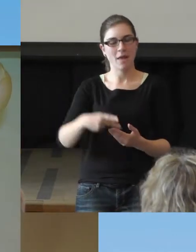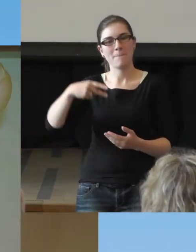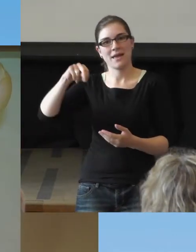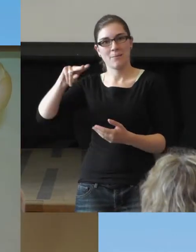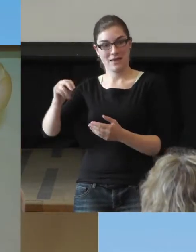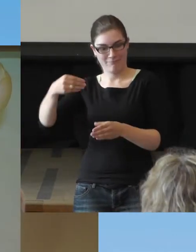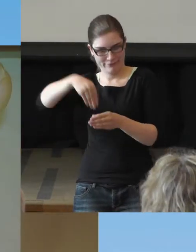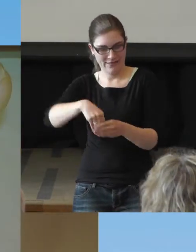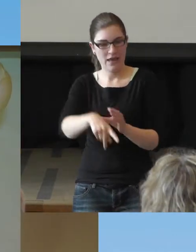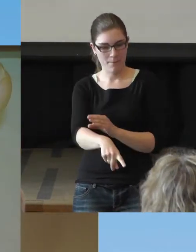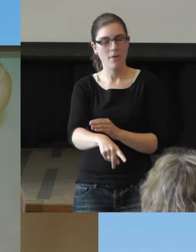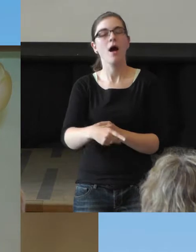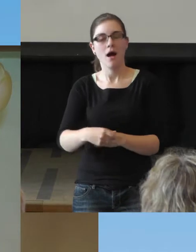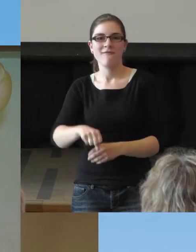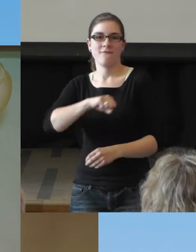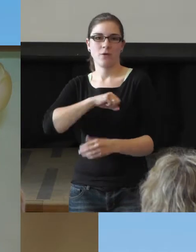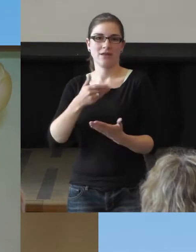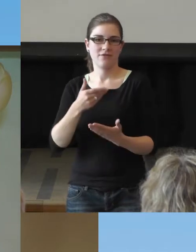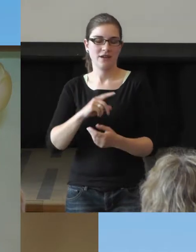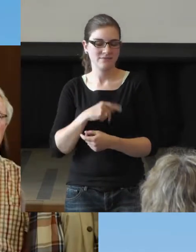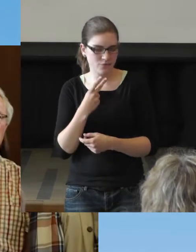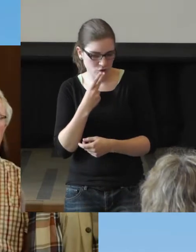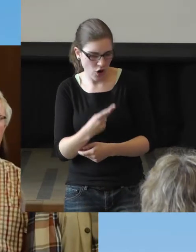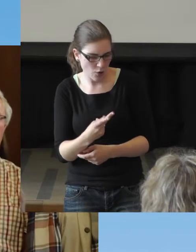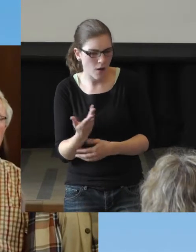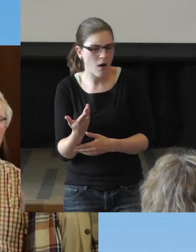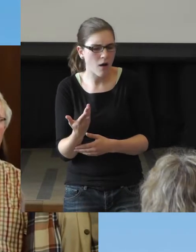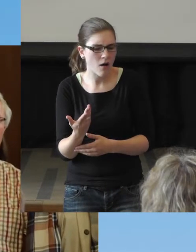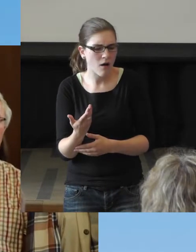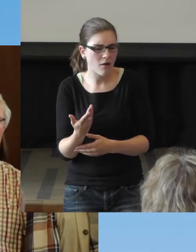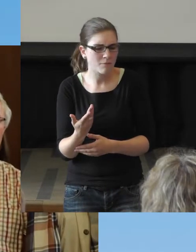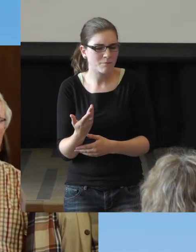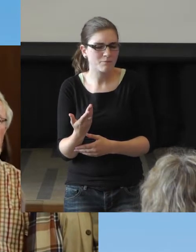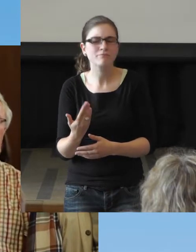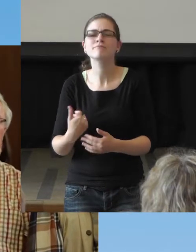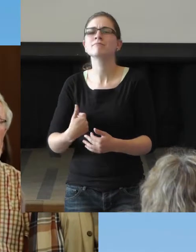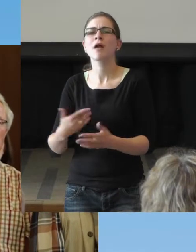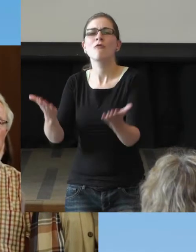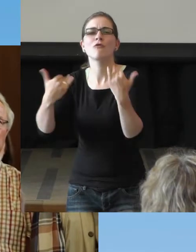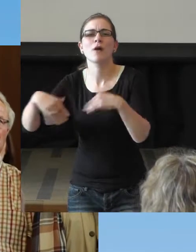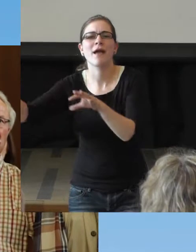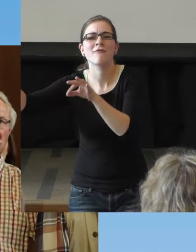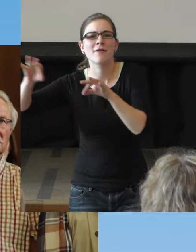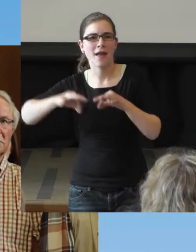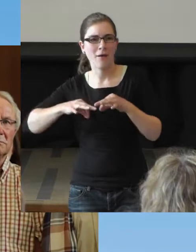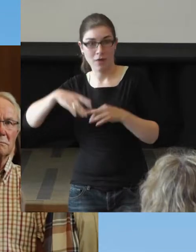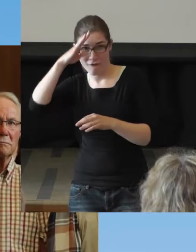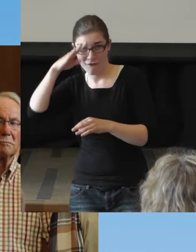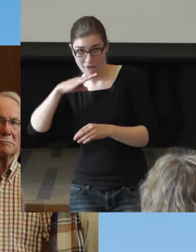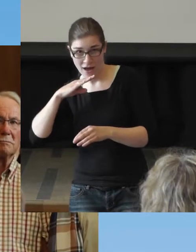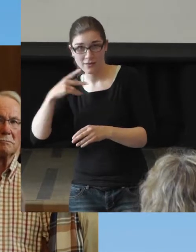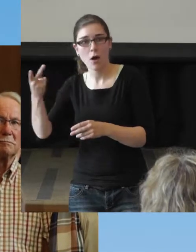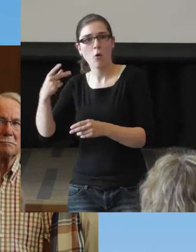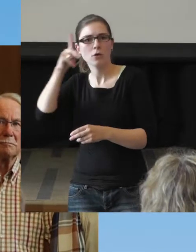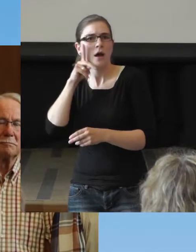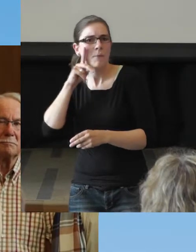ganz besonders zu gucken. Meine erste Frage ist, von wem haben Sie den Fuß geerbt? Von Ihrem Vater oder von Ihrer Mutter? Und dann hört man